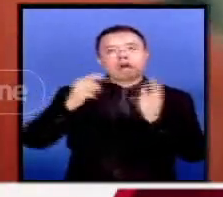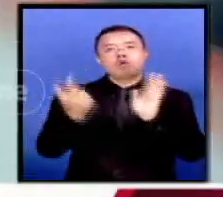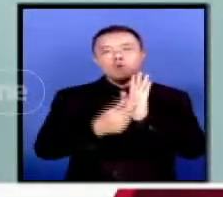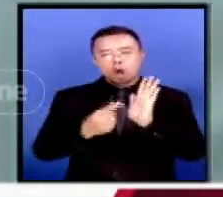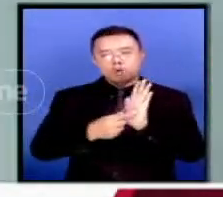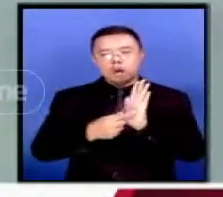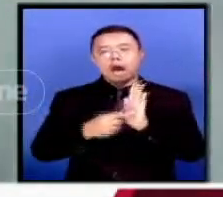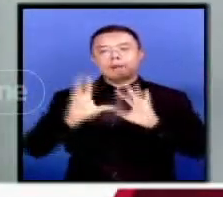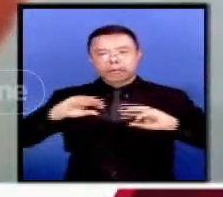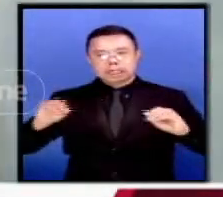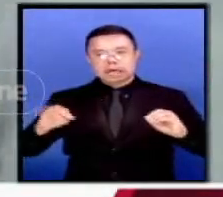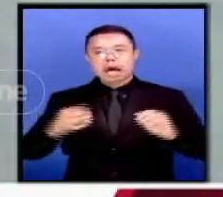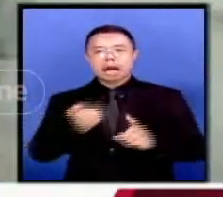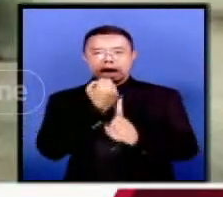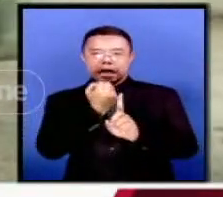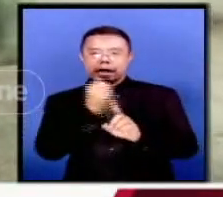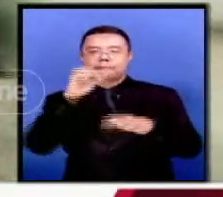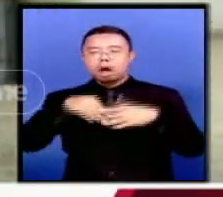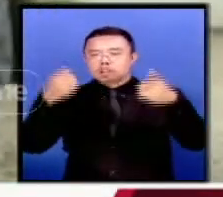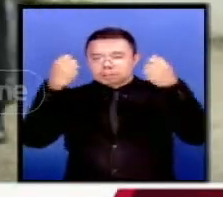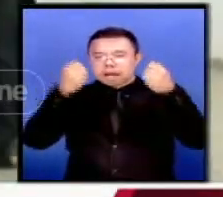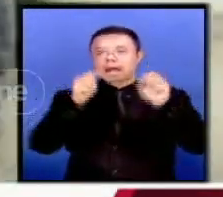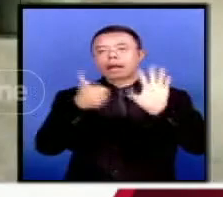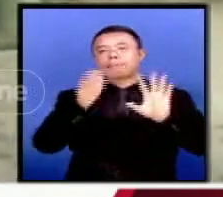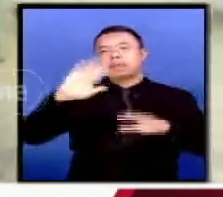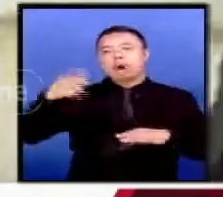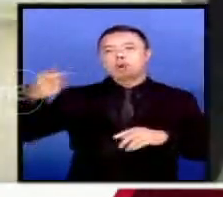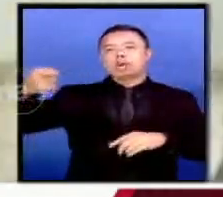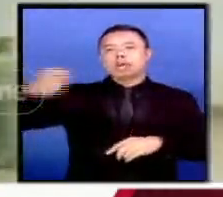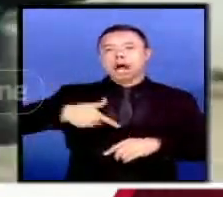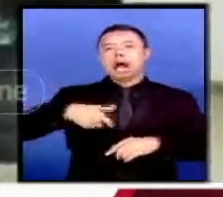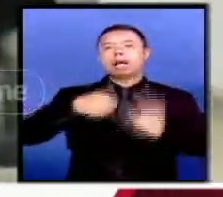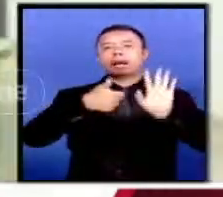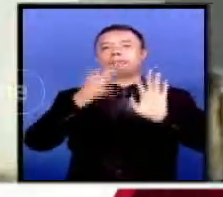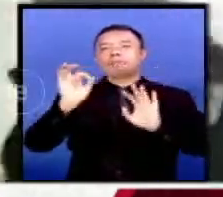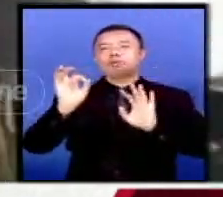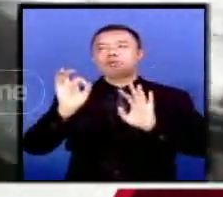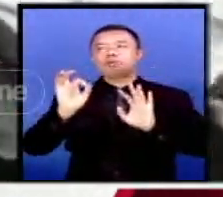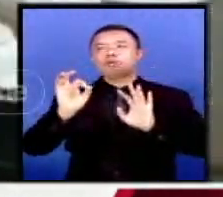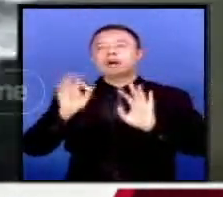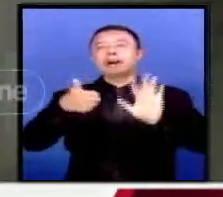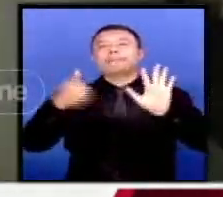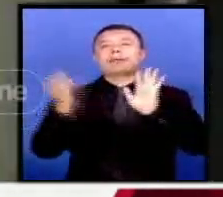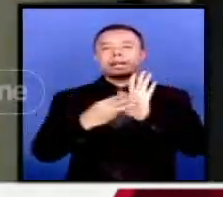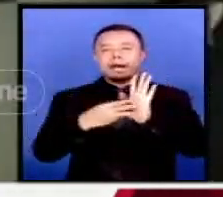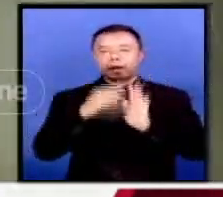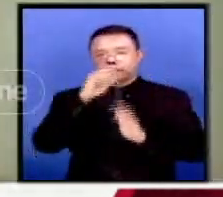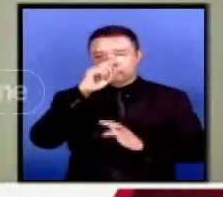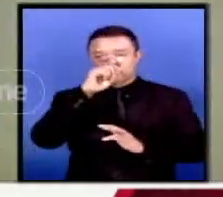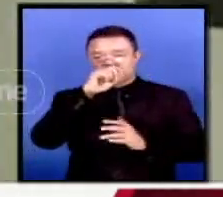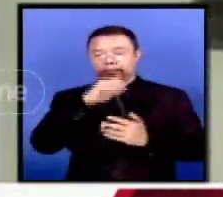6 tahun penjara serta denda 60 miliar rupiah. Maksud kami denda 6 miliar rupiah.